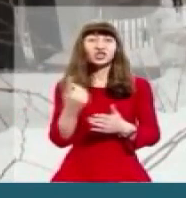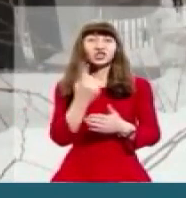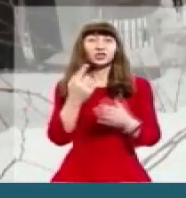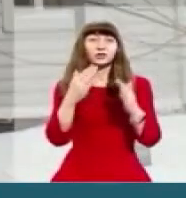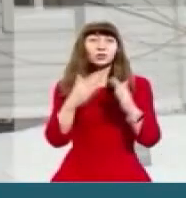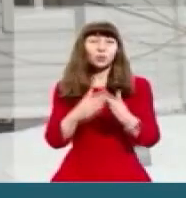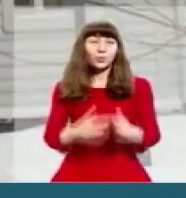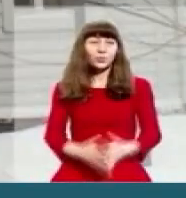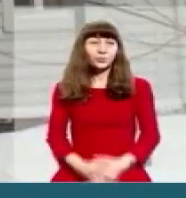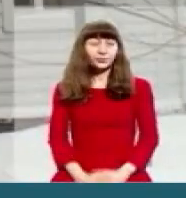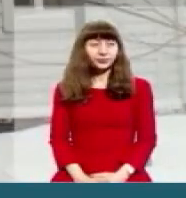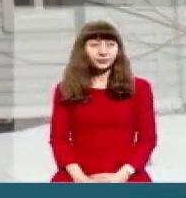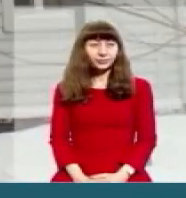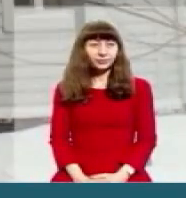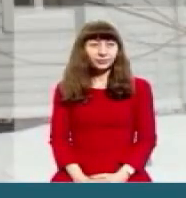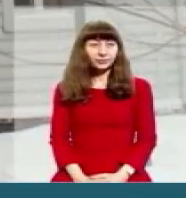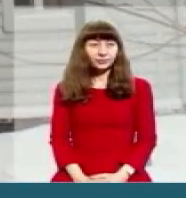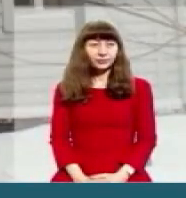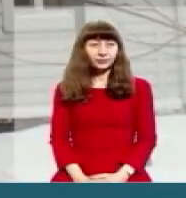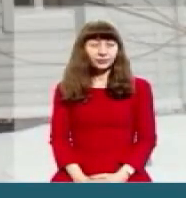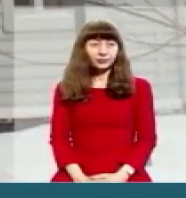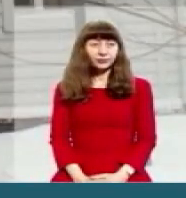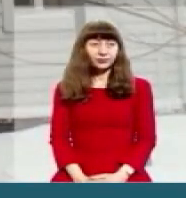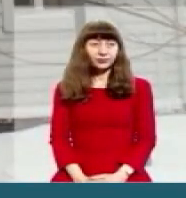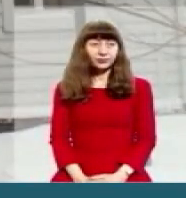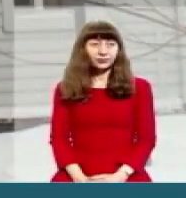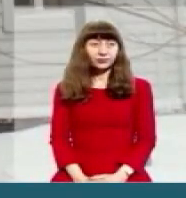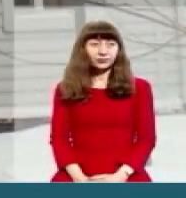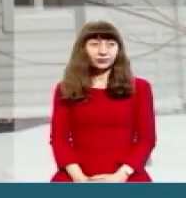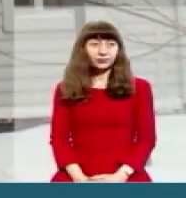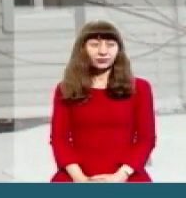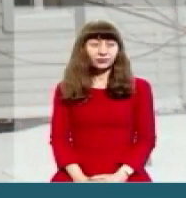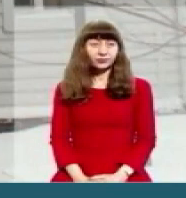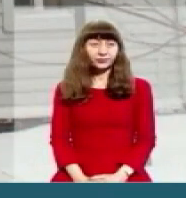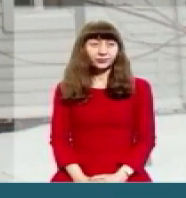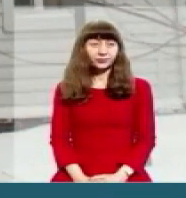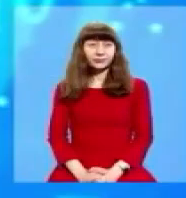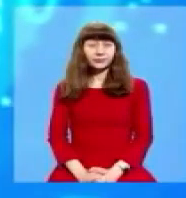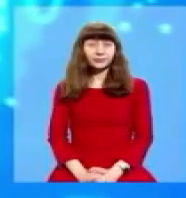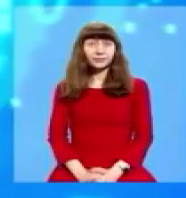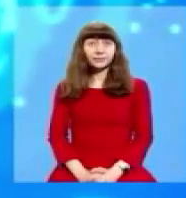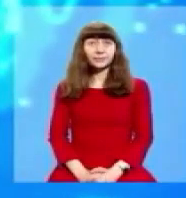стал вторым домом, хоть и временным. Диана Спаев, Руслан Джабаев, телеканал Костанай.